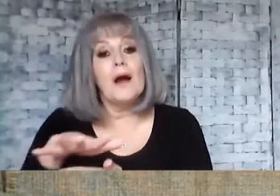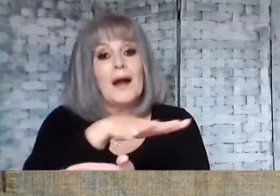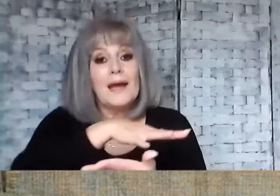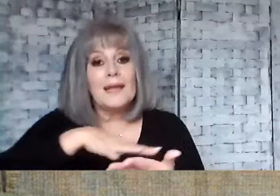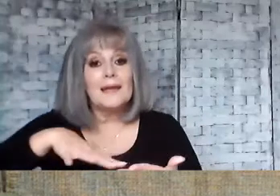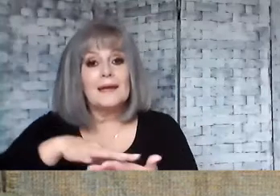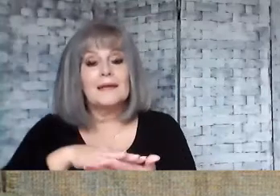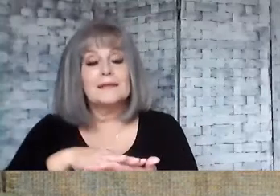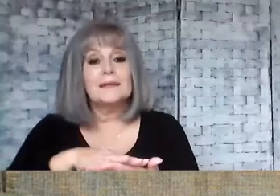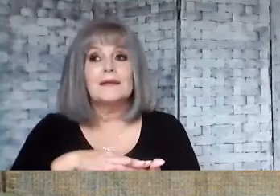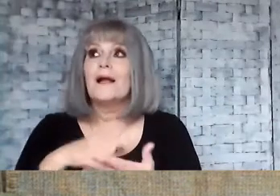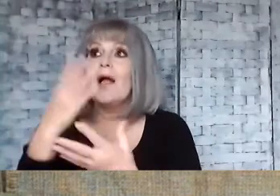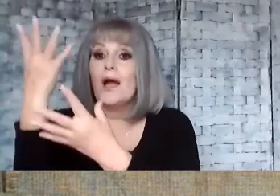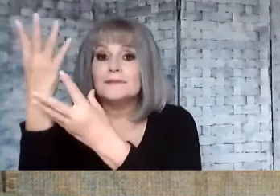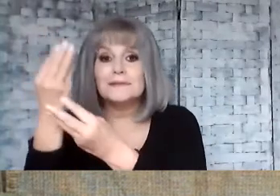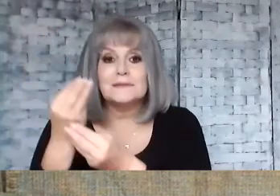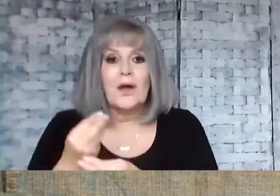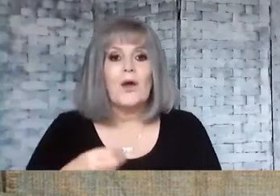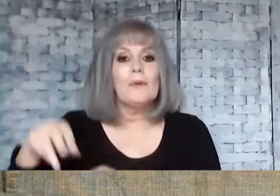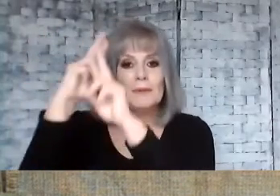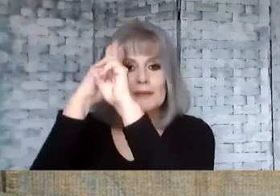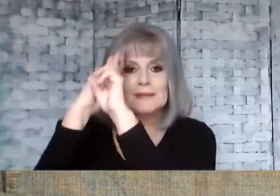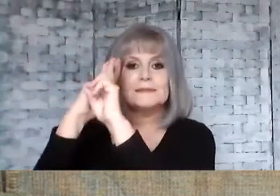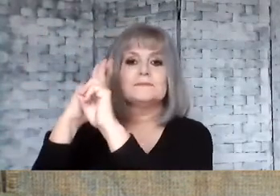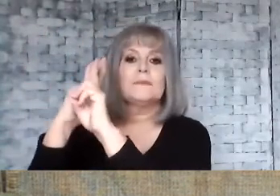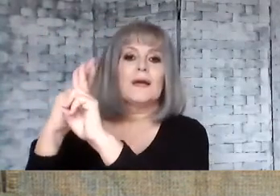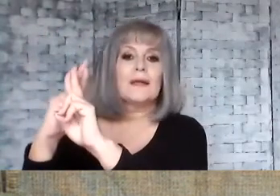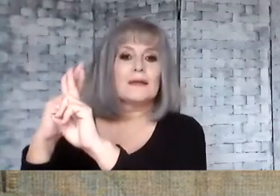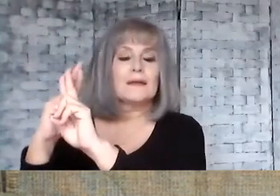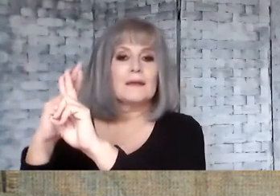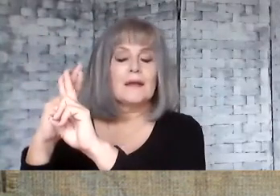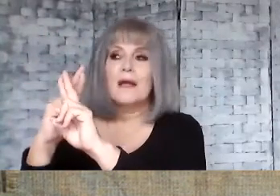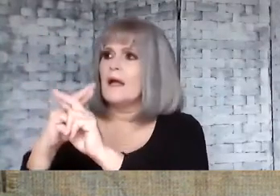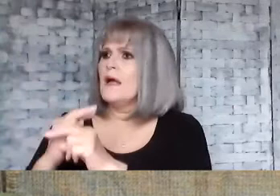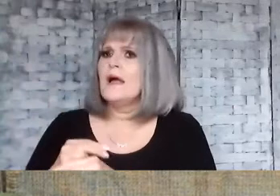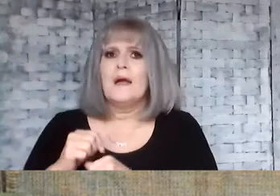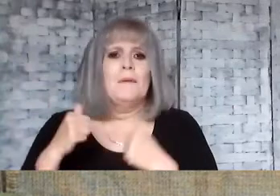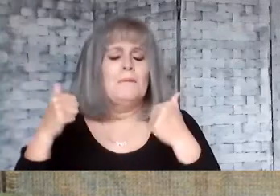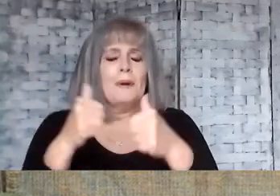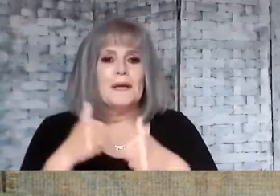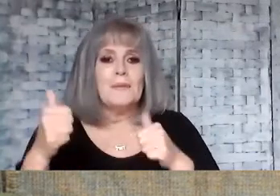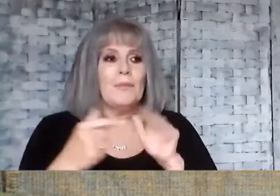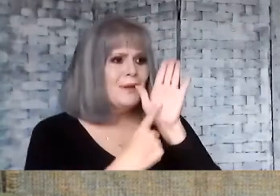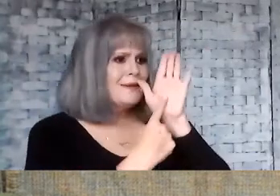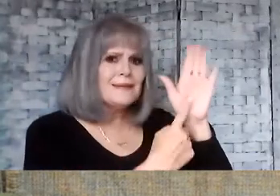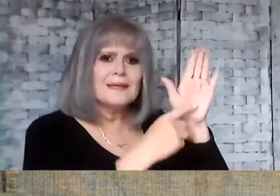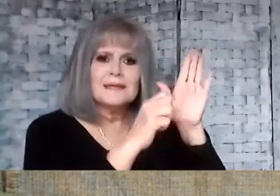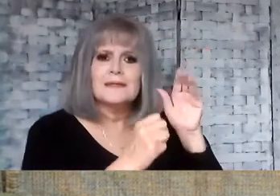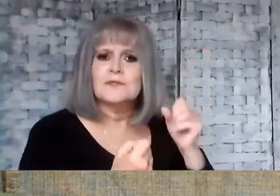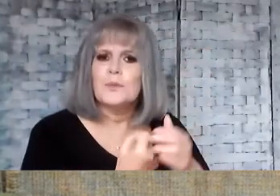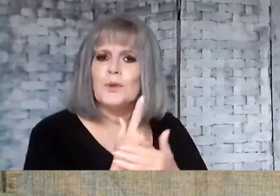met heerlijkheid. Toe die mense die respect kry, toe begin daar allerhande tekens plaasvind deur die